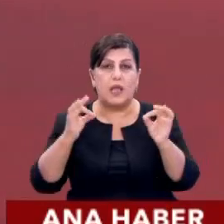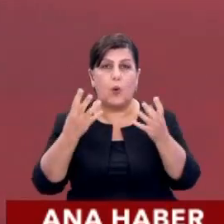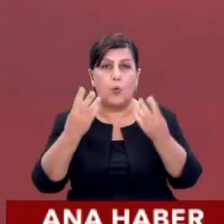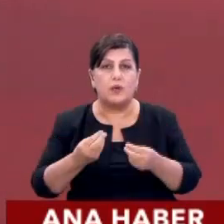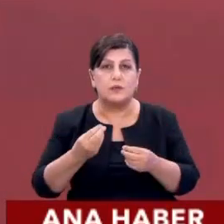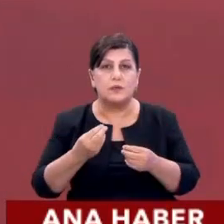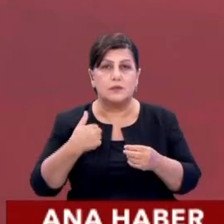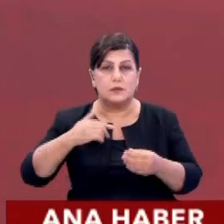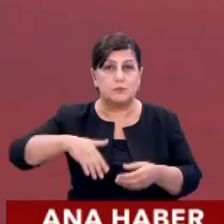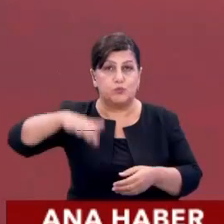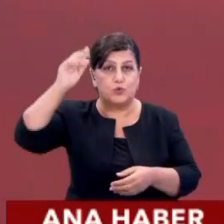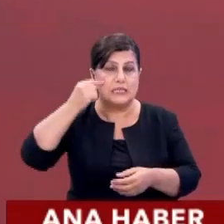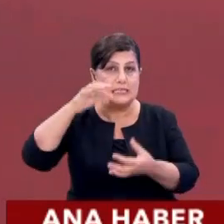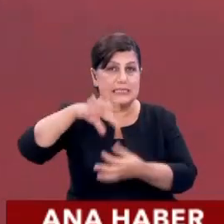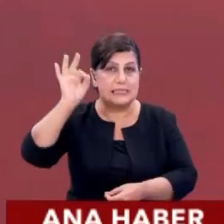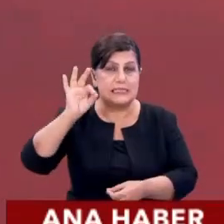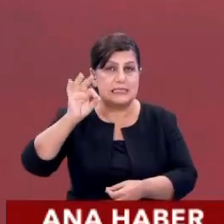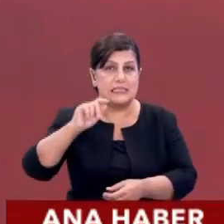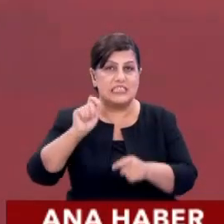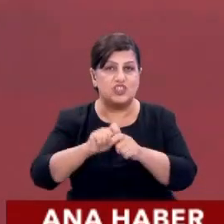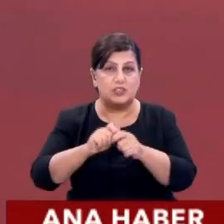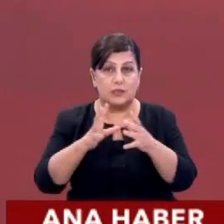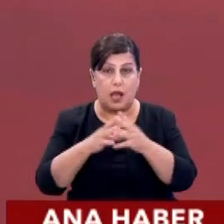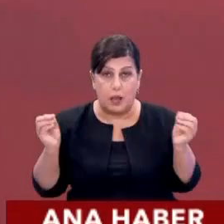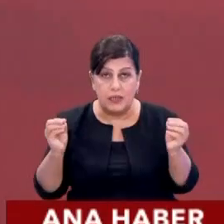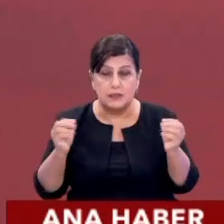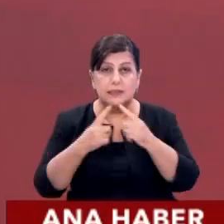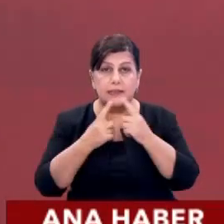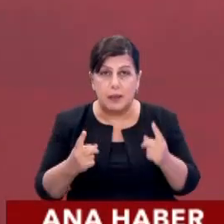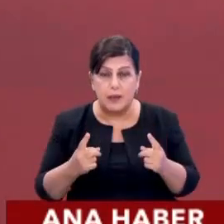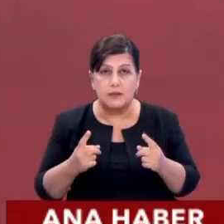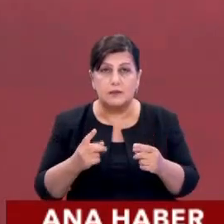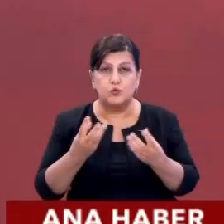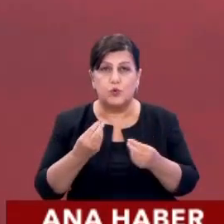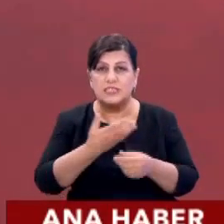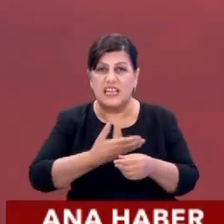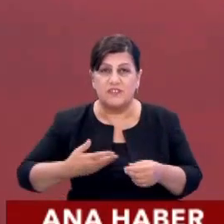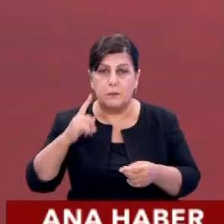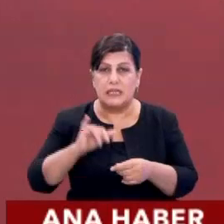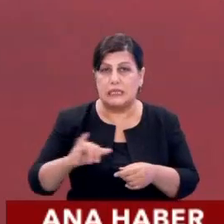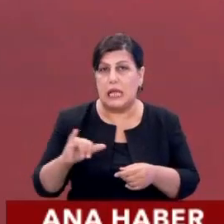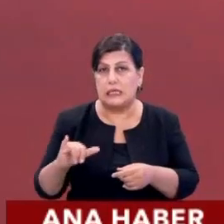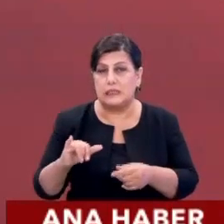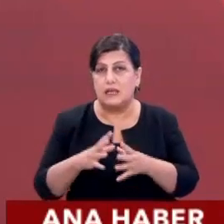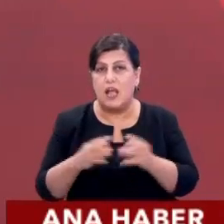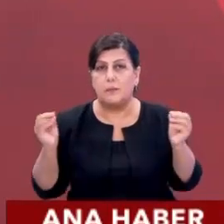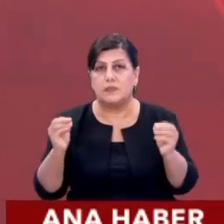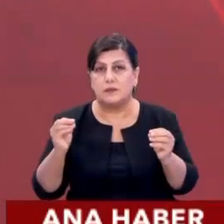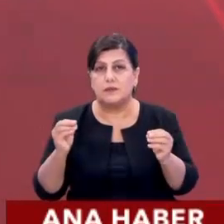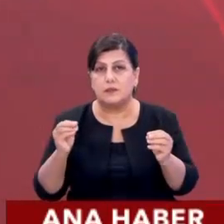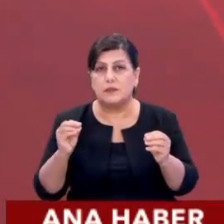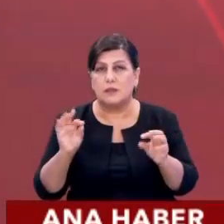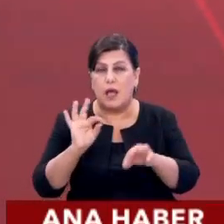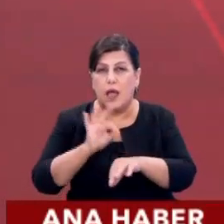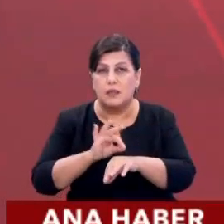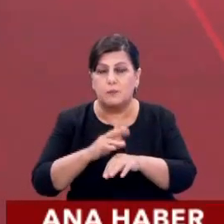Yetişkin bir insanın işini kaybetmesi demek çok sevdiği bir yakınını kaybettiği andaki